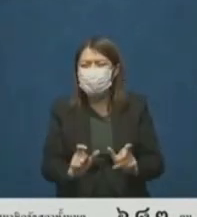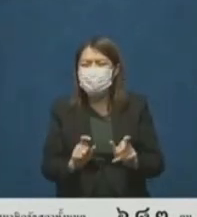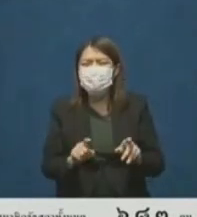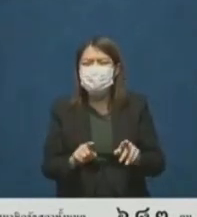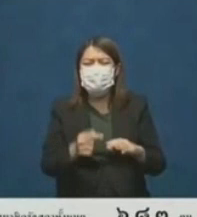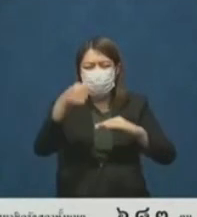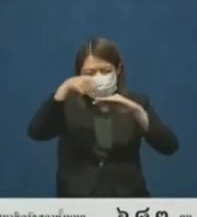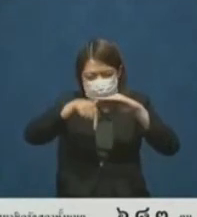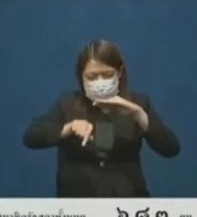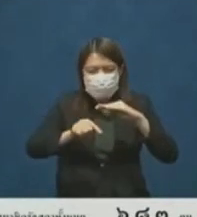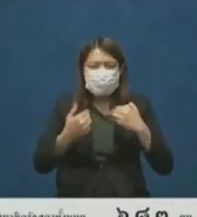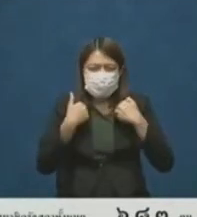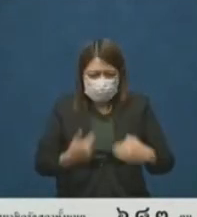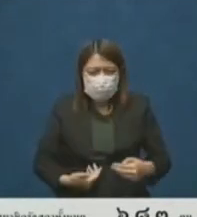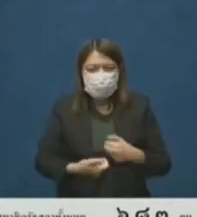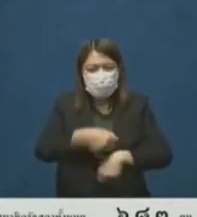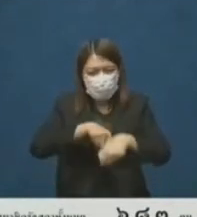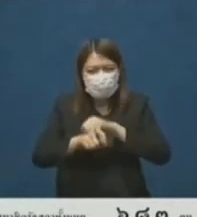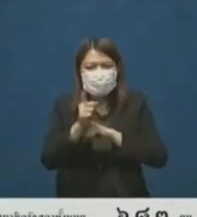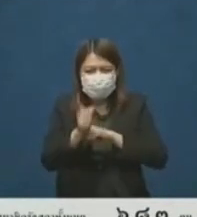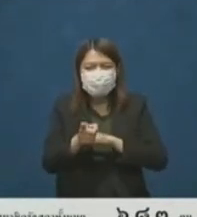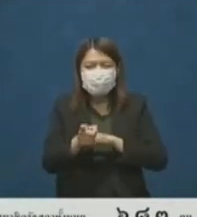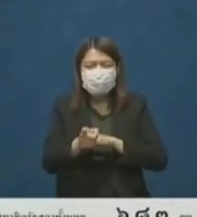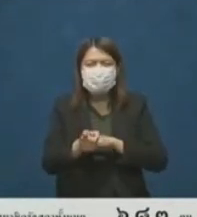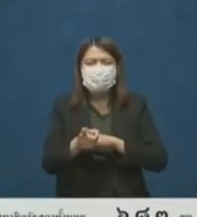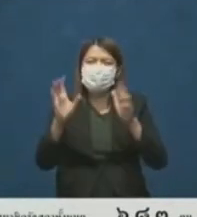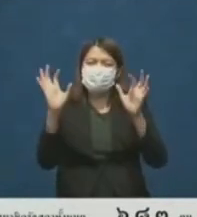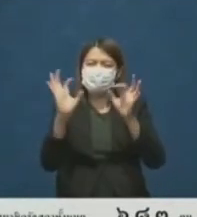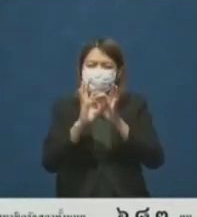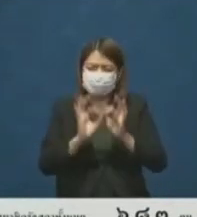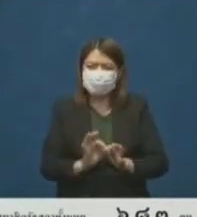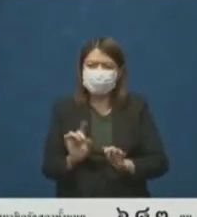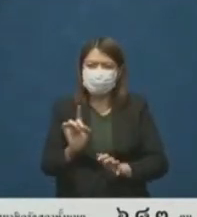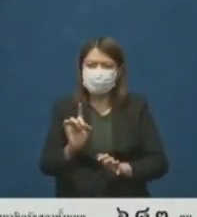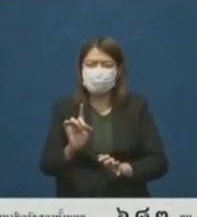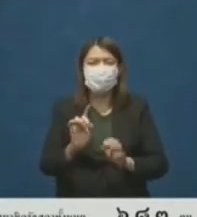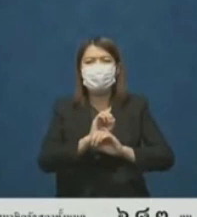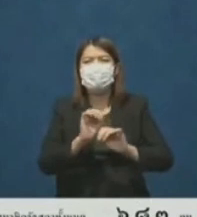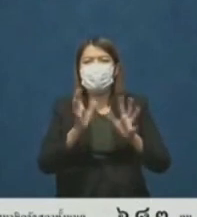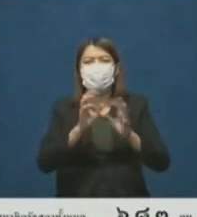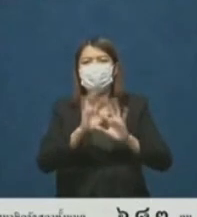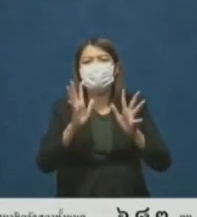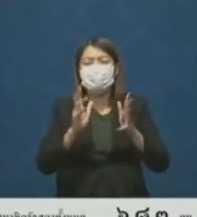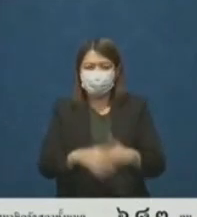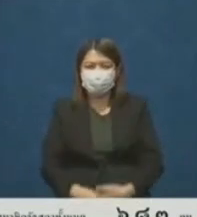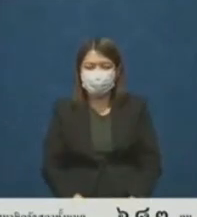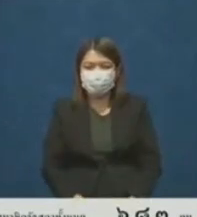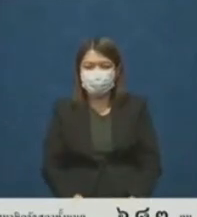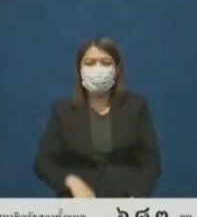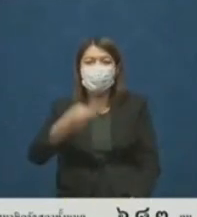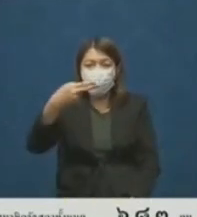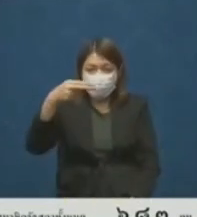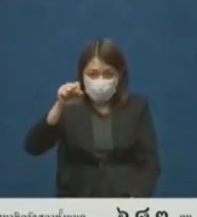นเหมือนอาขยานแต่ว่าวิธีในมาตราอื่นสอดคล้องอย่างไร